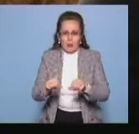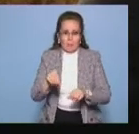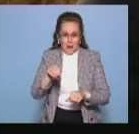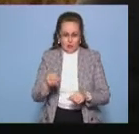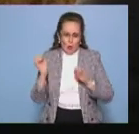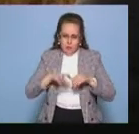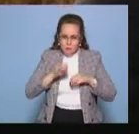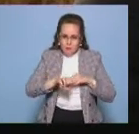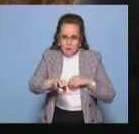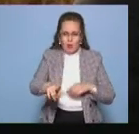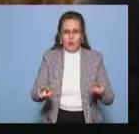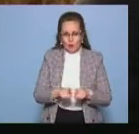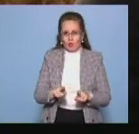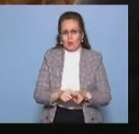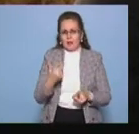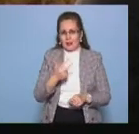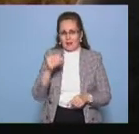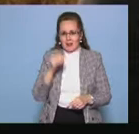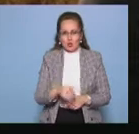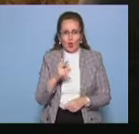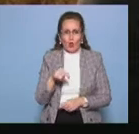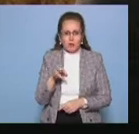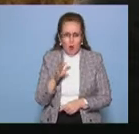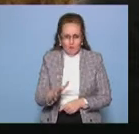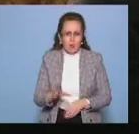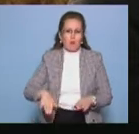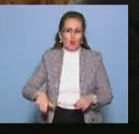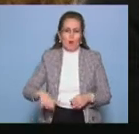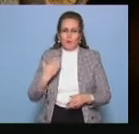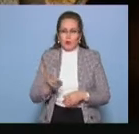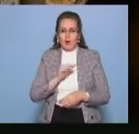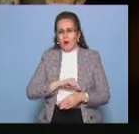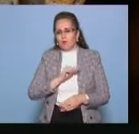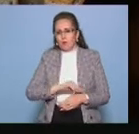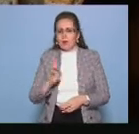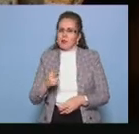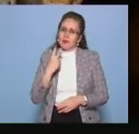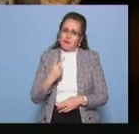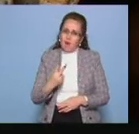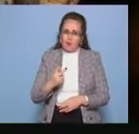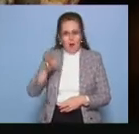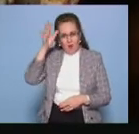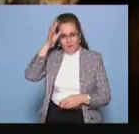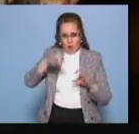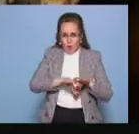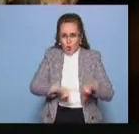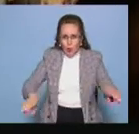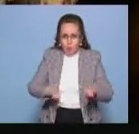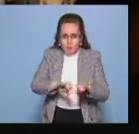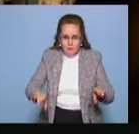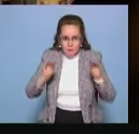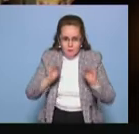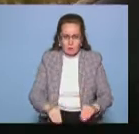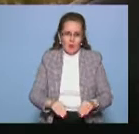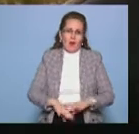вот подготовка идет тоже порядка 3000. Потом ведутся работы по двум водопроходным трубопроводом. Это на сегодняшний день у